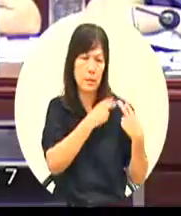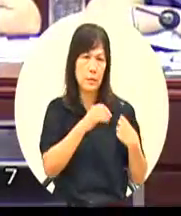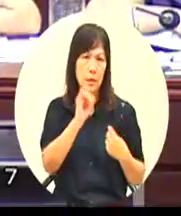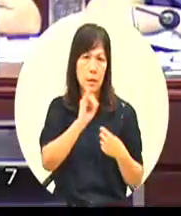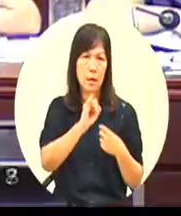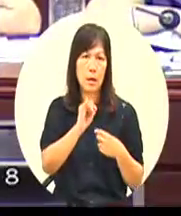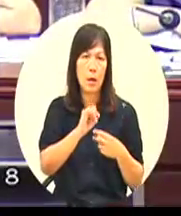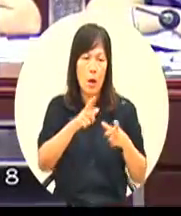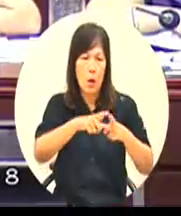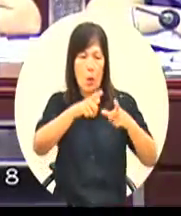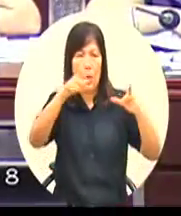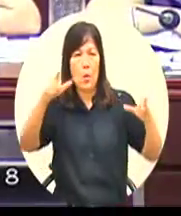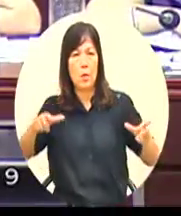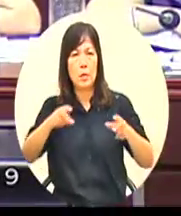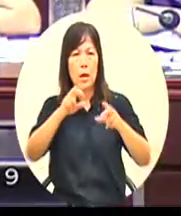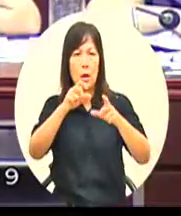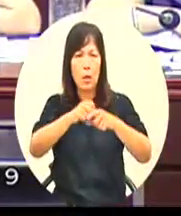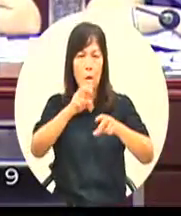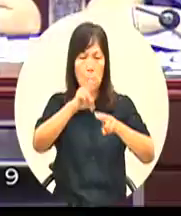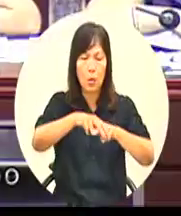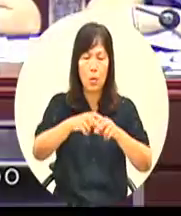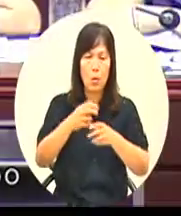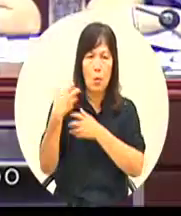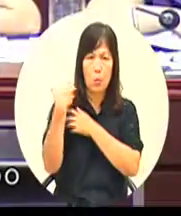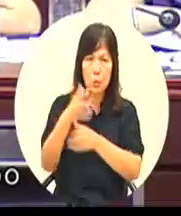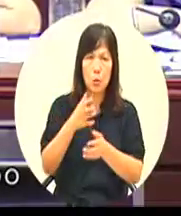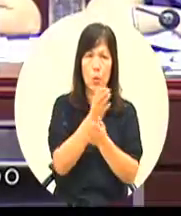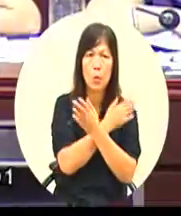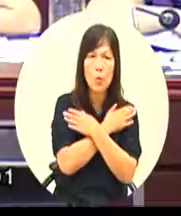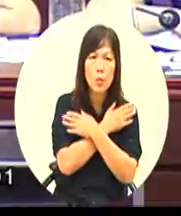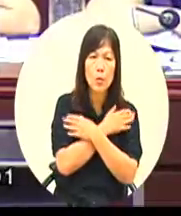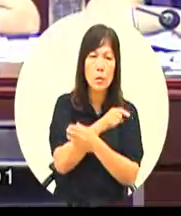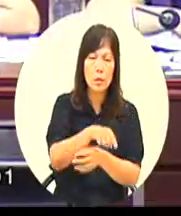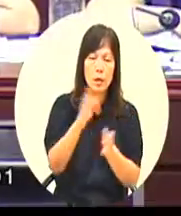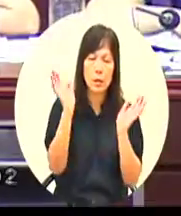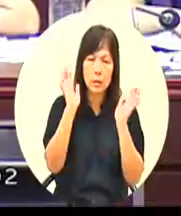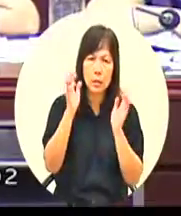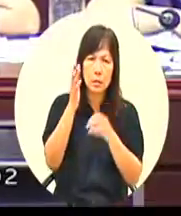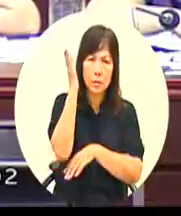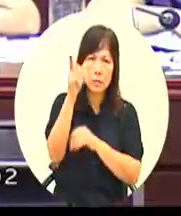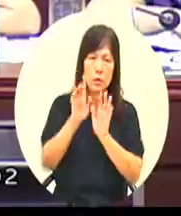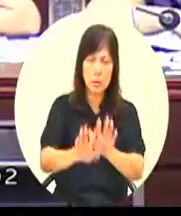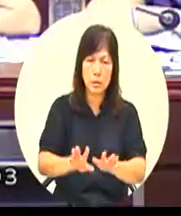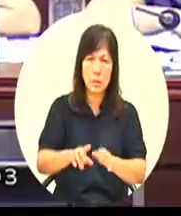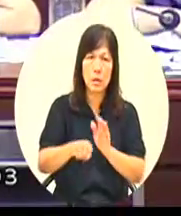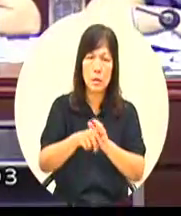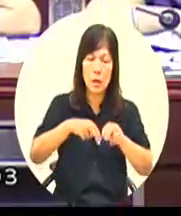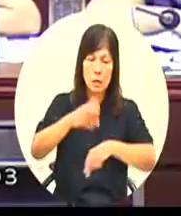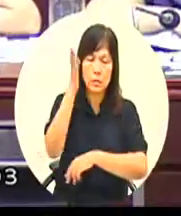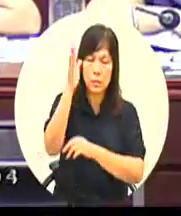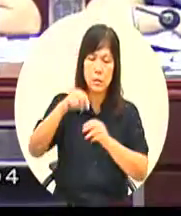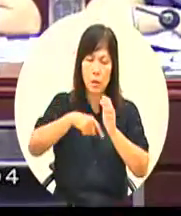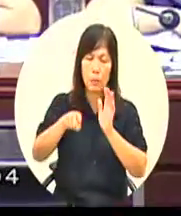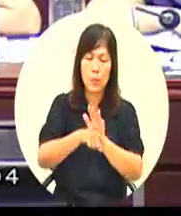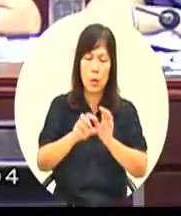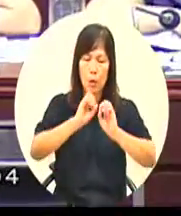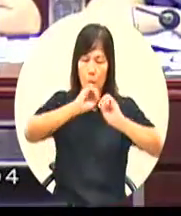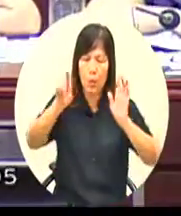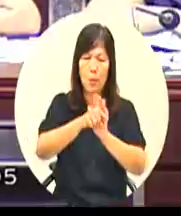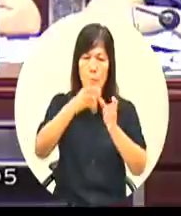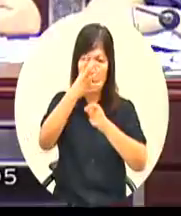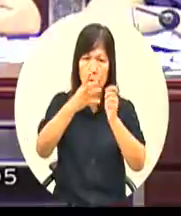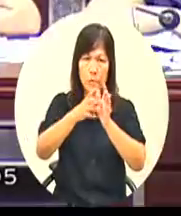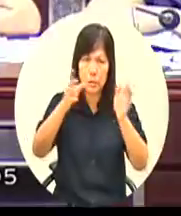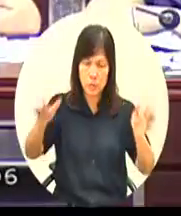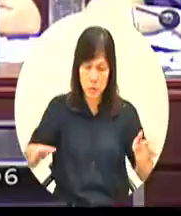大公共的这个托育的这个政策，我们预计啊，今天是行政院才公布，4年内哦，